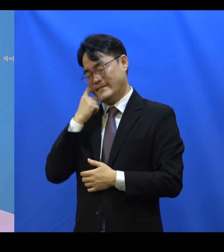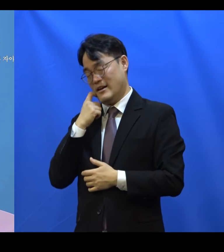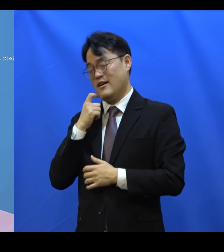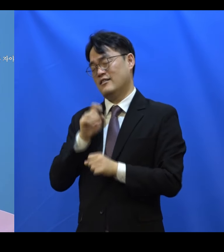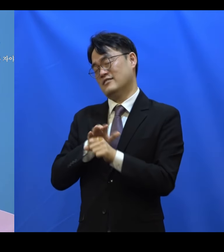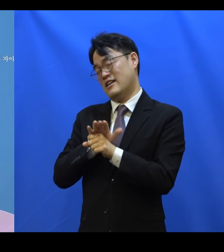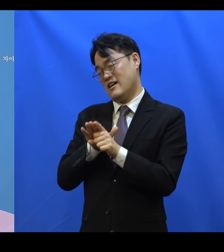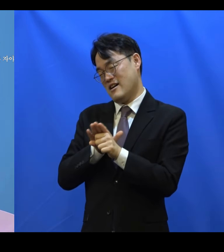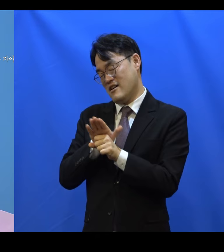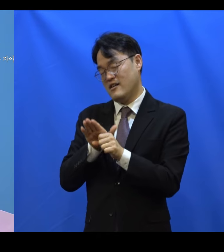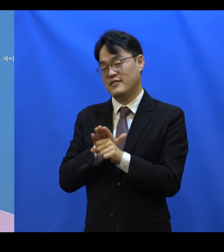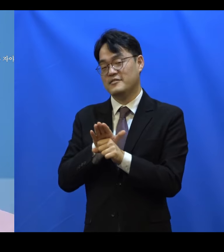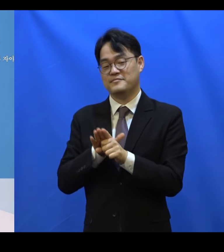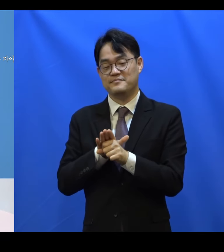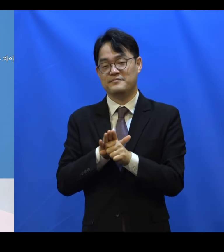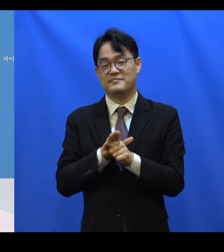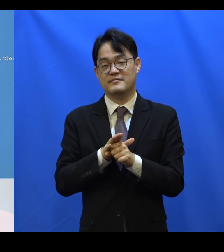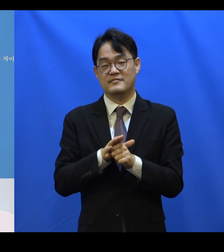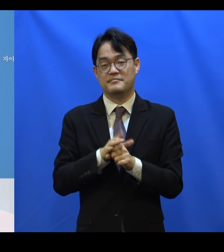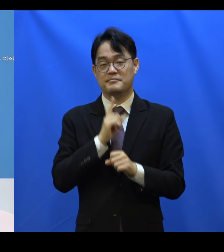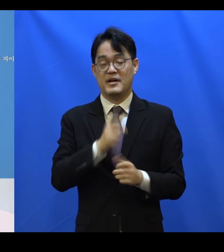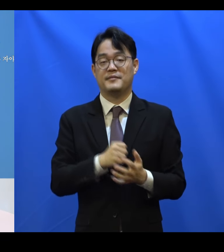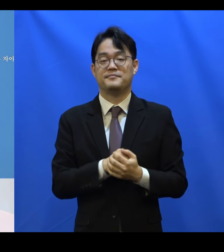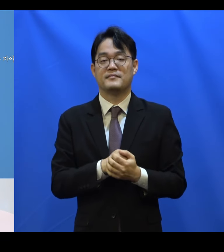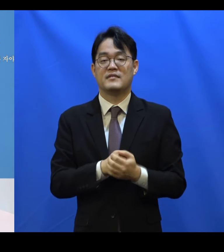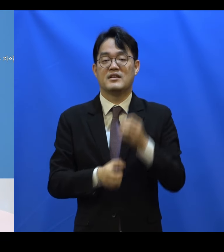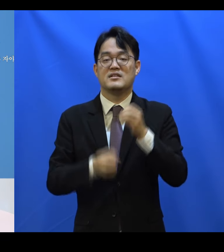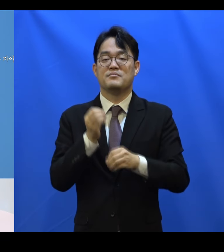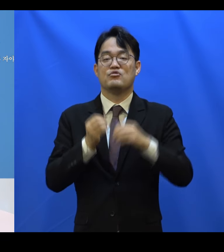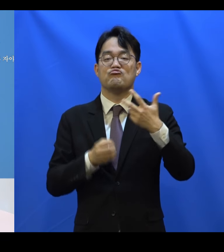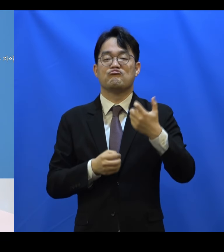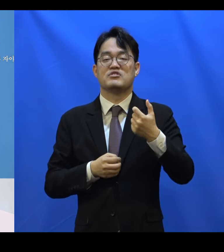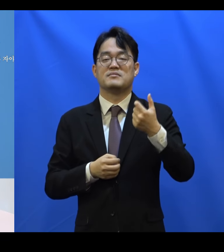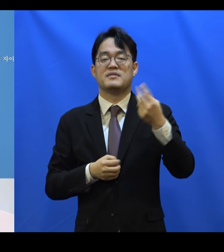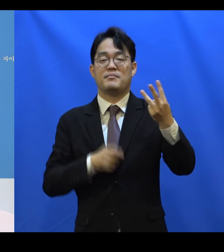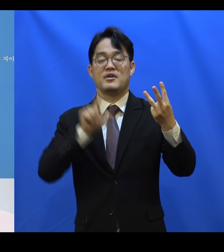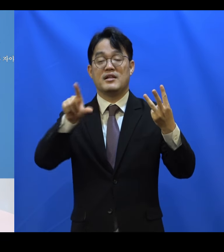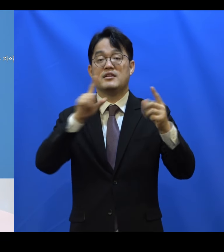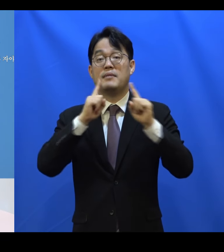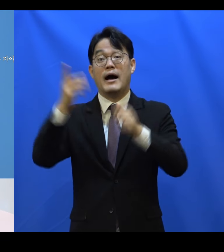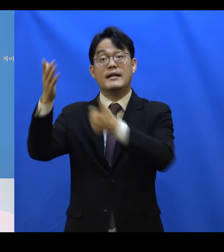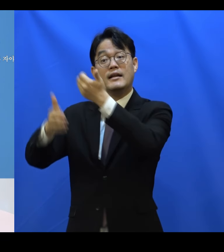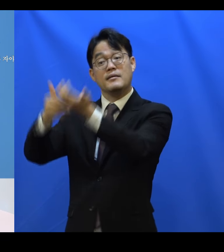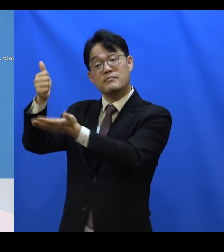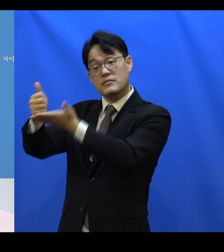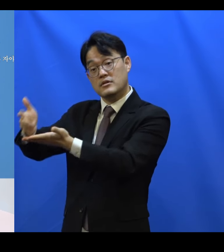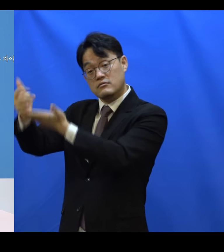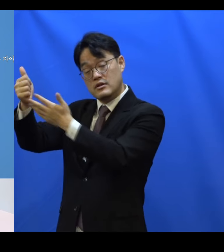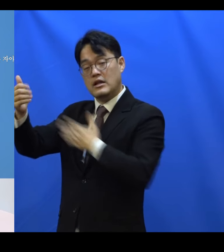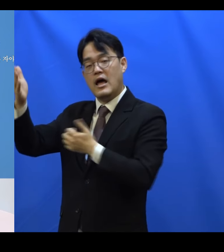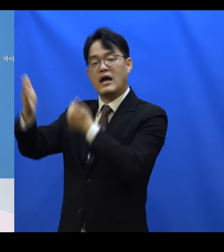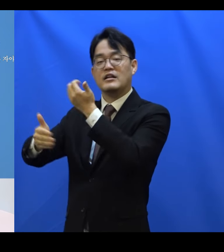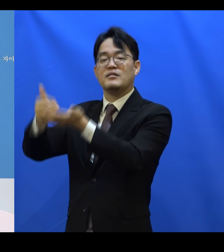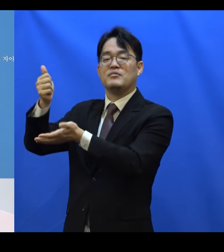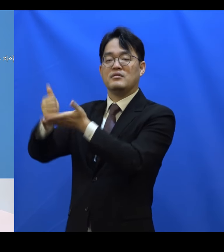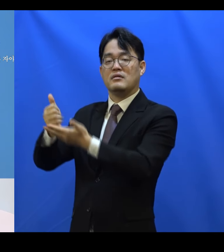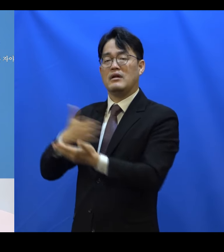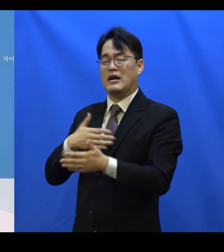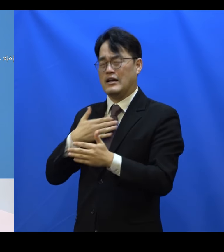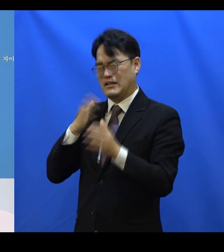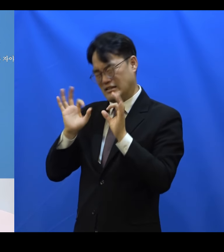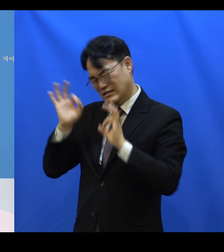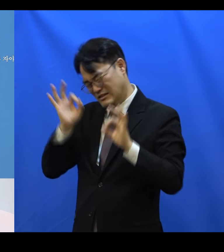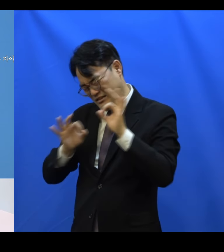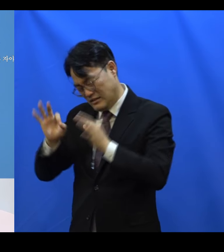여러분, 시편 63편 1절에 보니까 하나님이여 주는 나의 하나님이시라. 내가 간절히 주를 찾되 물이 없어 마르고 황폐한